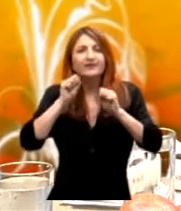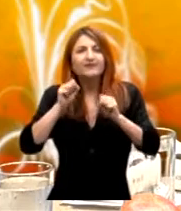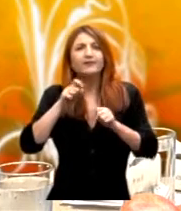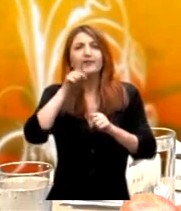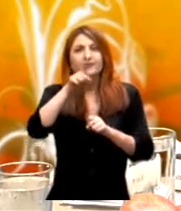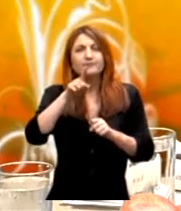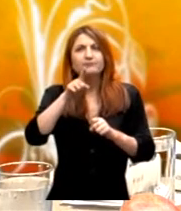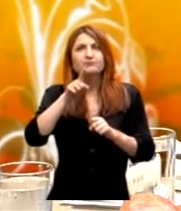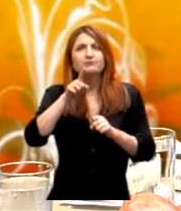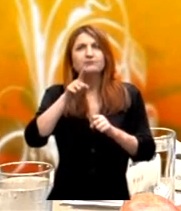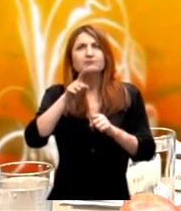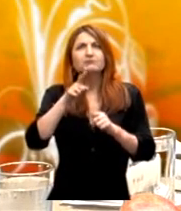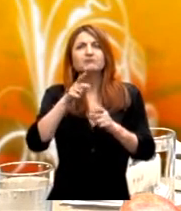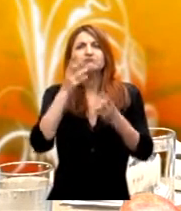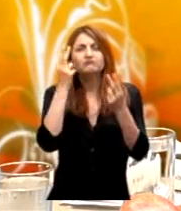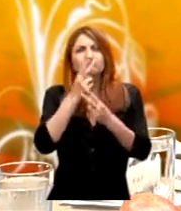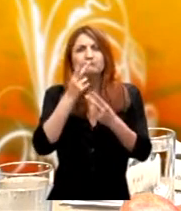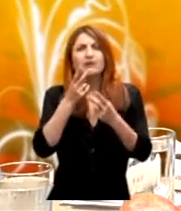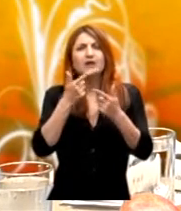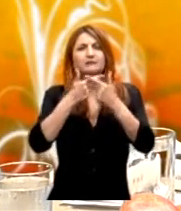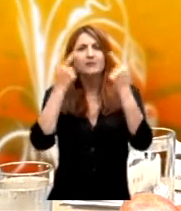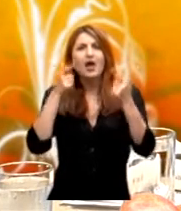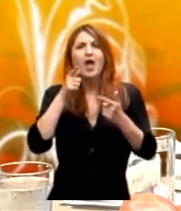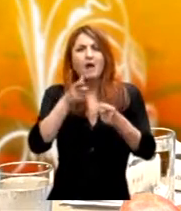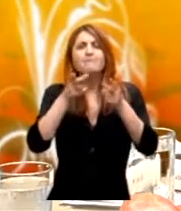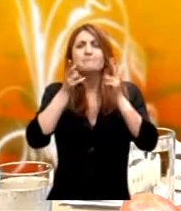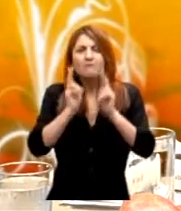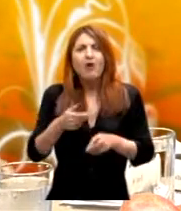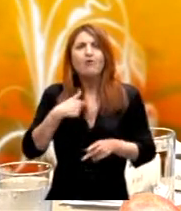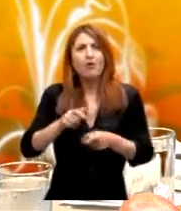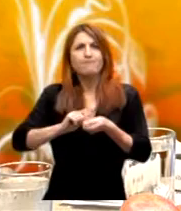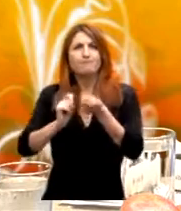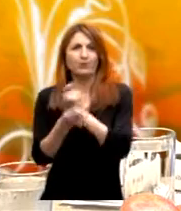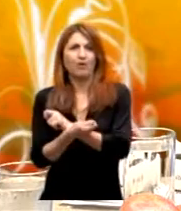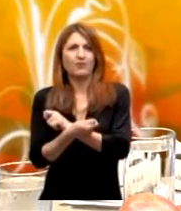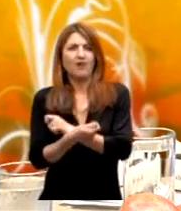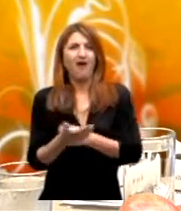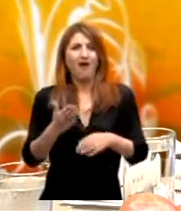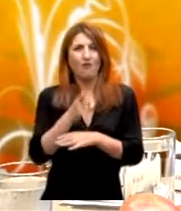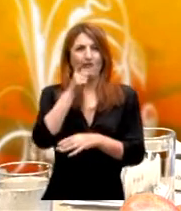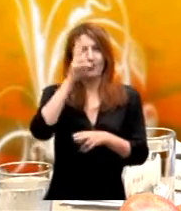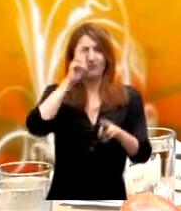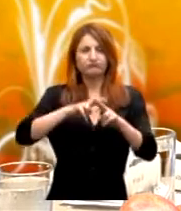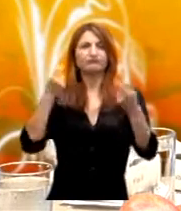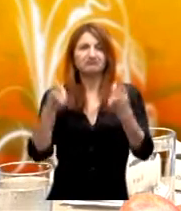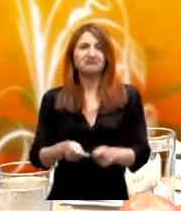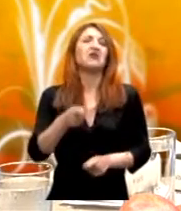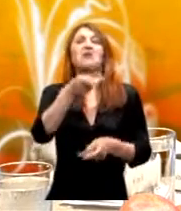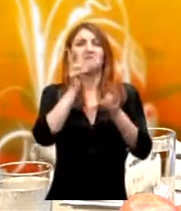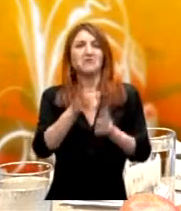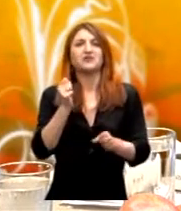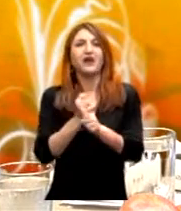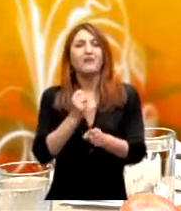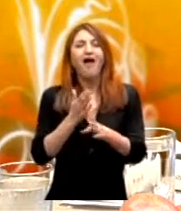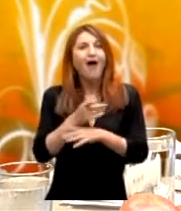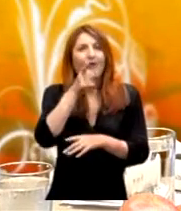su promjene moguće ako vi odluku donesete. Vi ako odluku ne donesete, onda vam